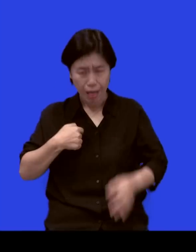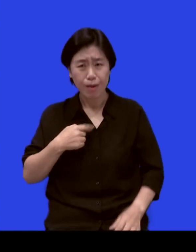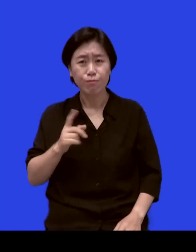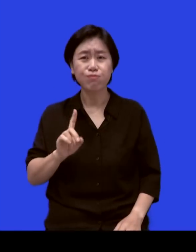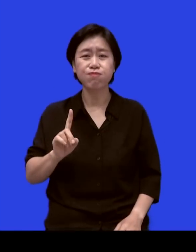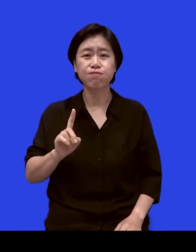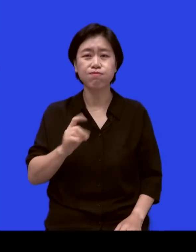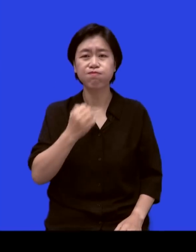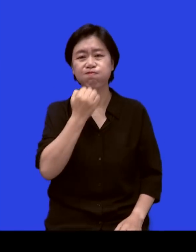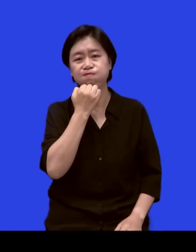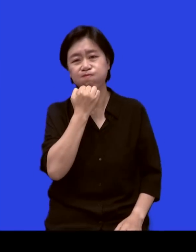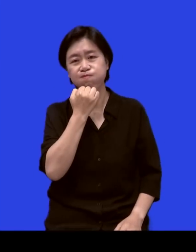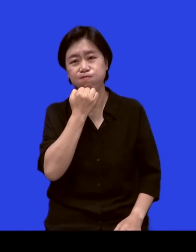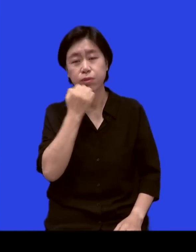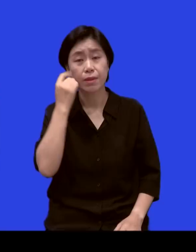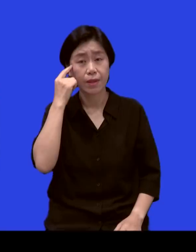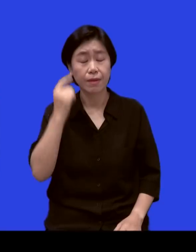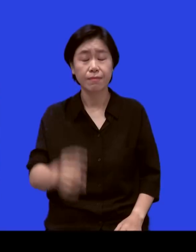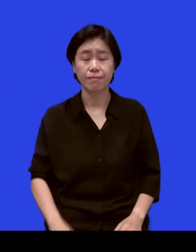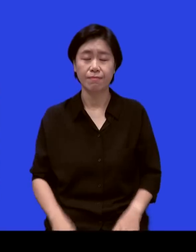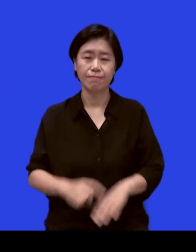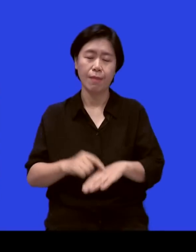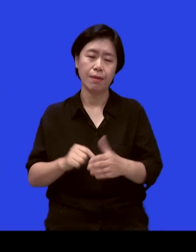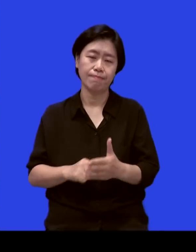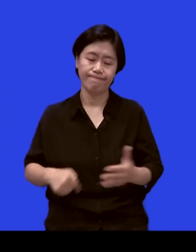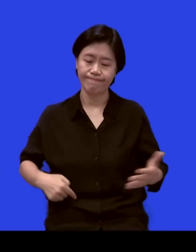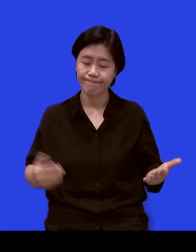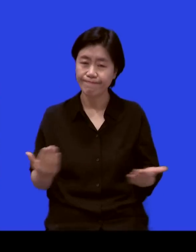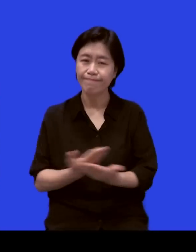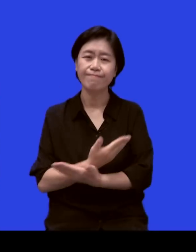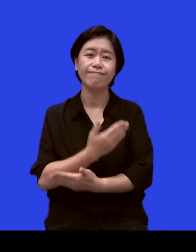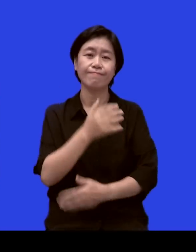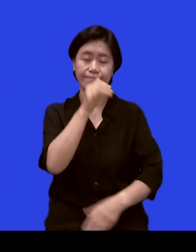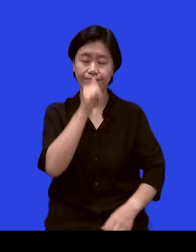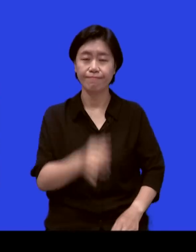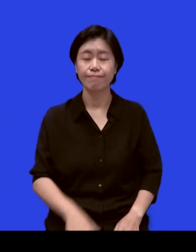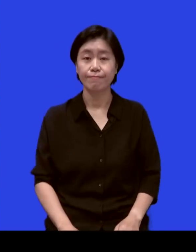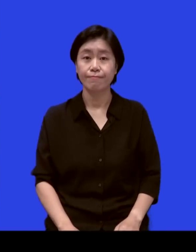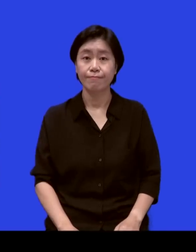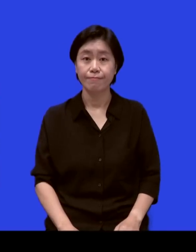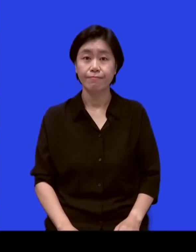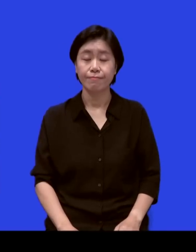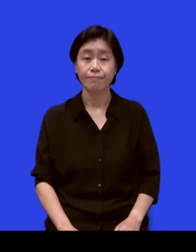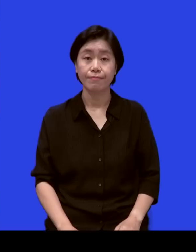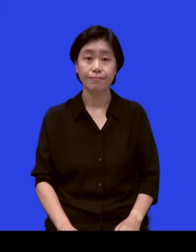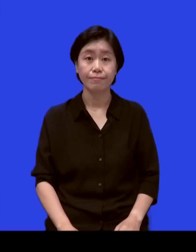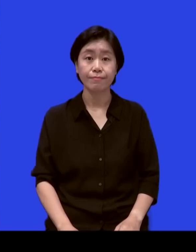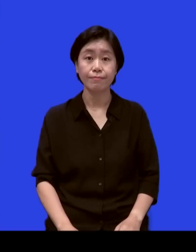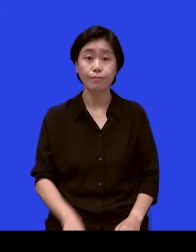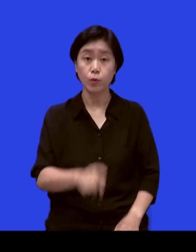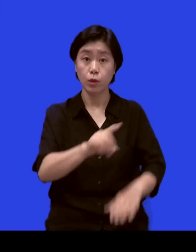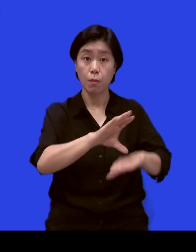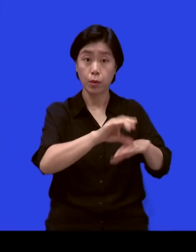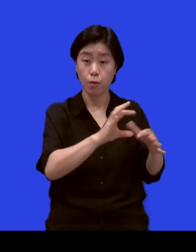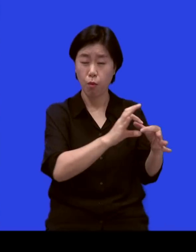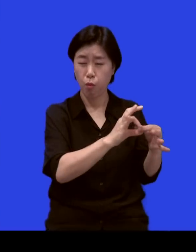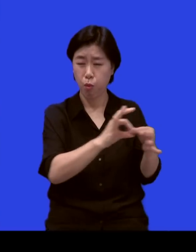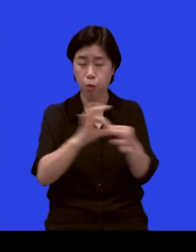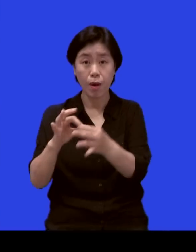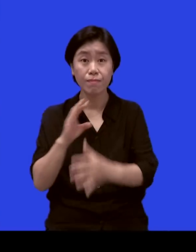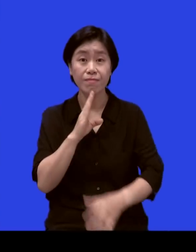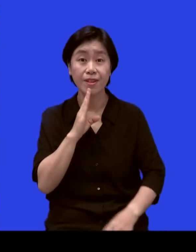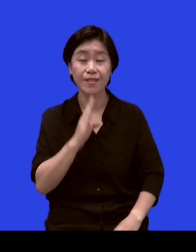좀 마음속으로 회개를 많이 했습니다. 그래서 결국은 복면가왕이 장수 프로그램으로 가는 큰 역할을 하셨네요. 네. 근데 우리가